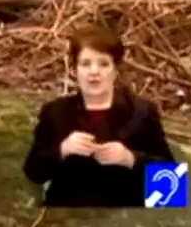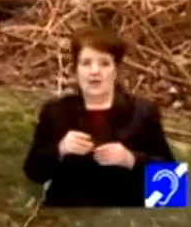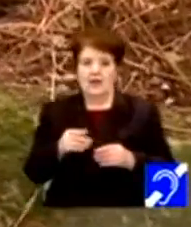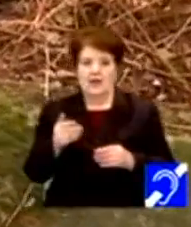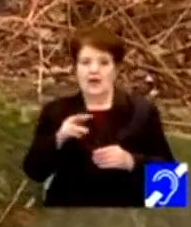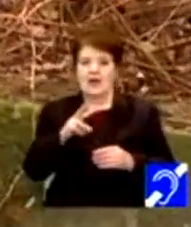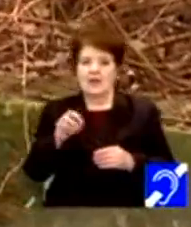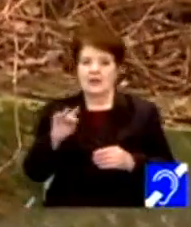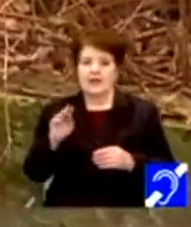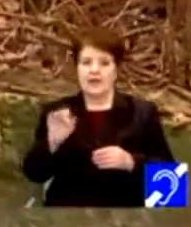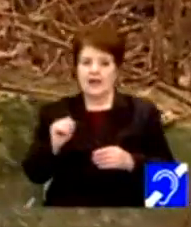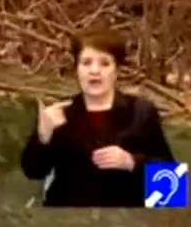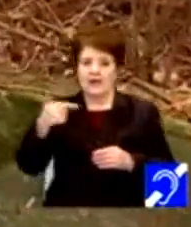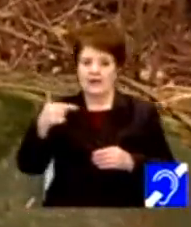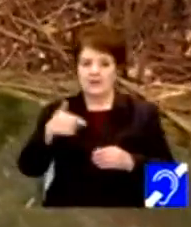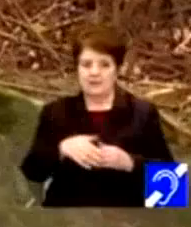astea, slavă, ar fi rus,